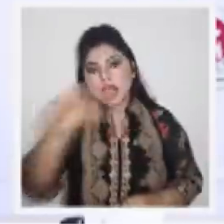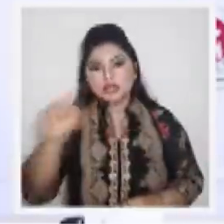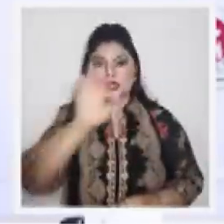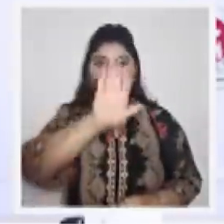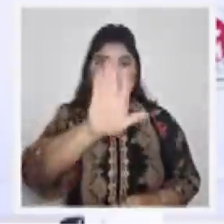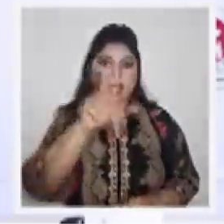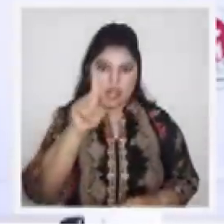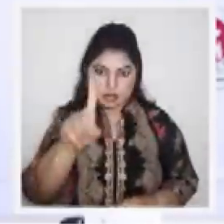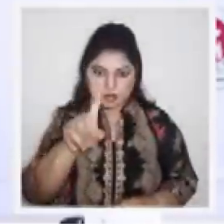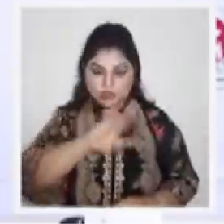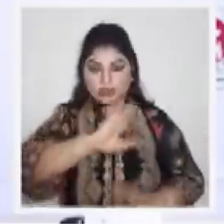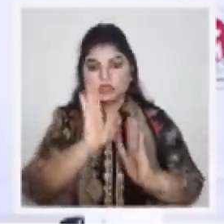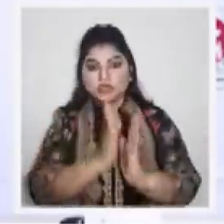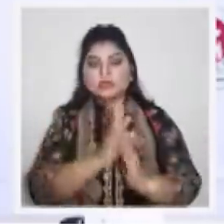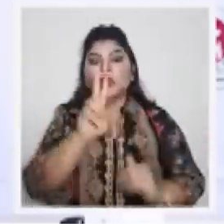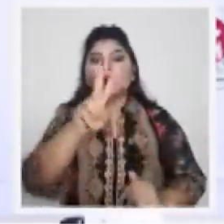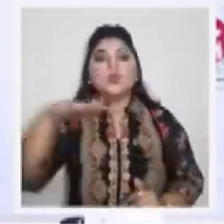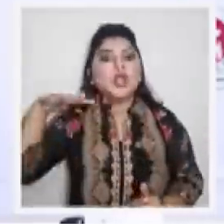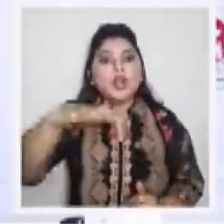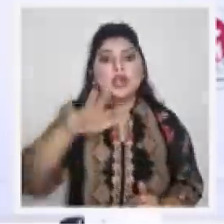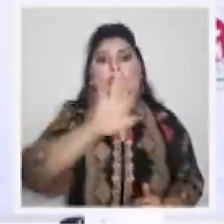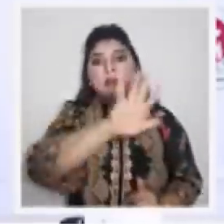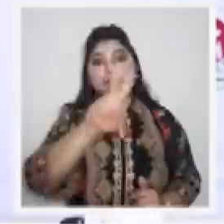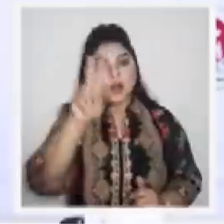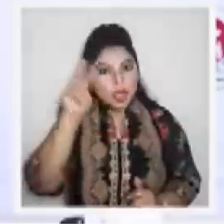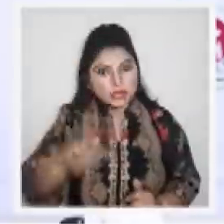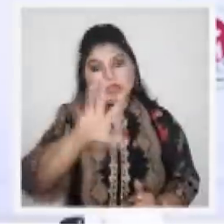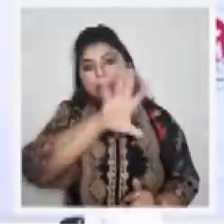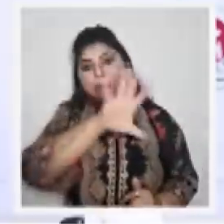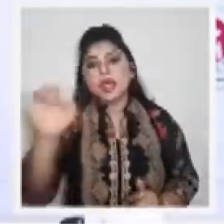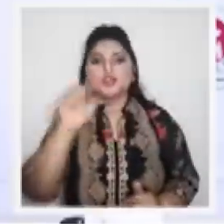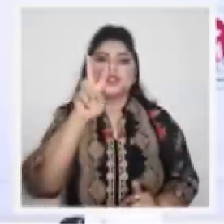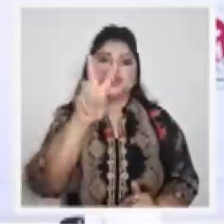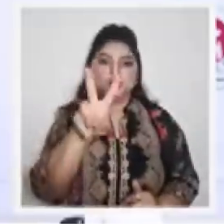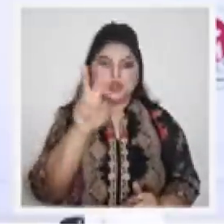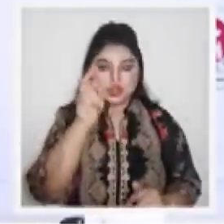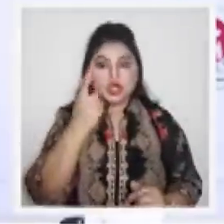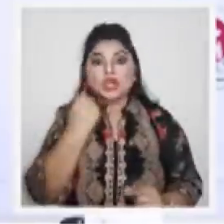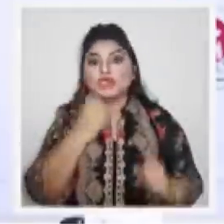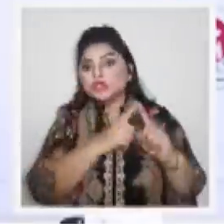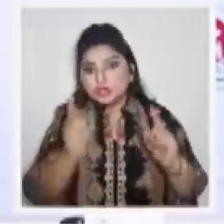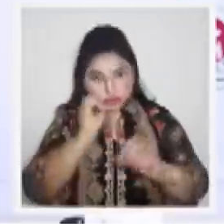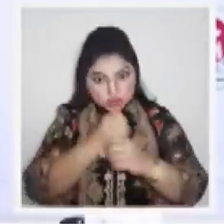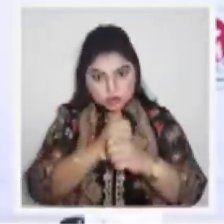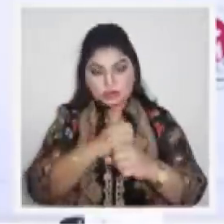24 ঘন্টা যা নমুনা পরীক্ষা হয়েছে তাতে শনাক্ত হয়েছে 2,851 জন এবং এ পর্যন্ত শনাক্ত